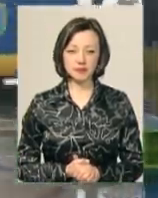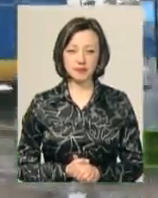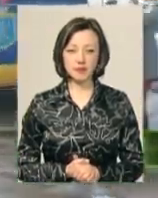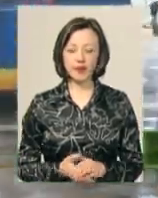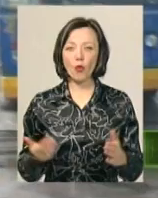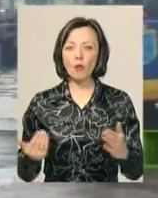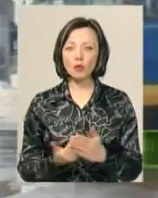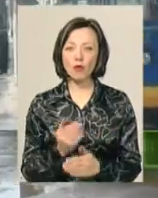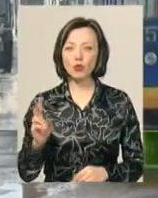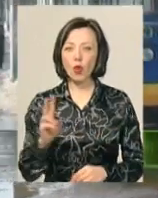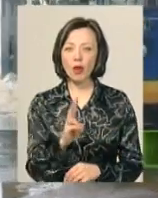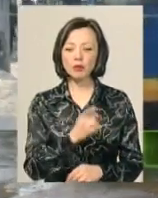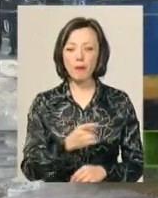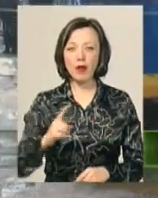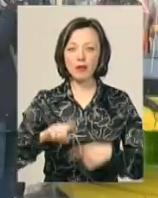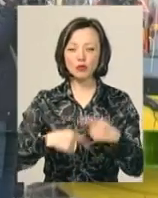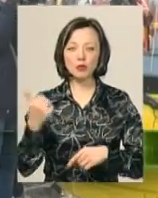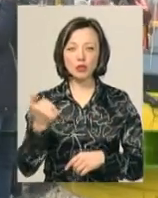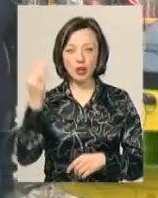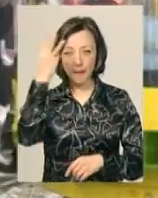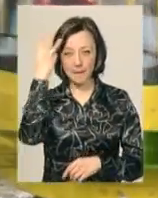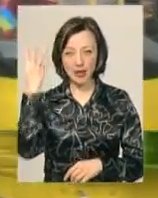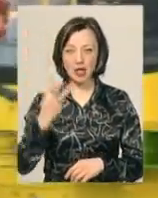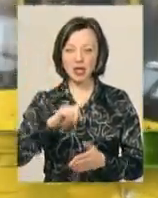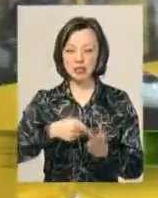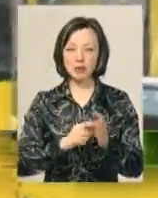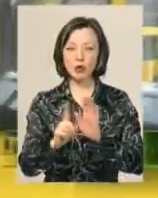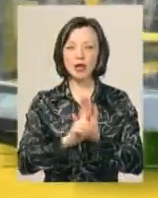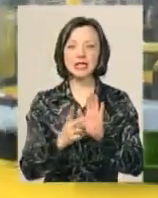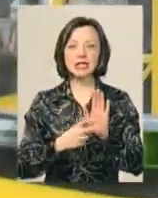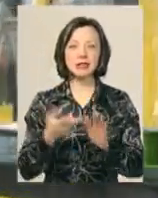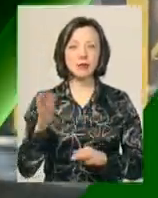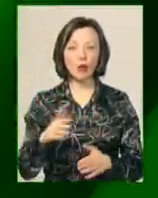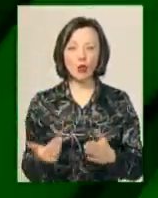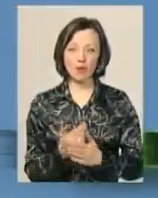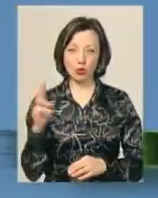Обновка у тролейбусному парку. Наступного тижня Хмельницьким курсуватимуть 7 нових тролейбусів.